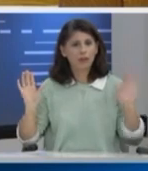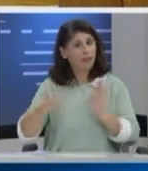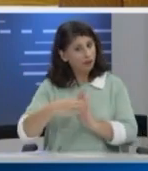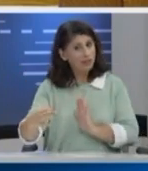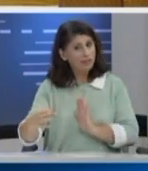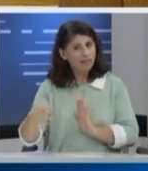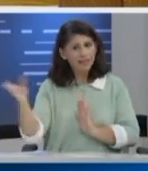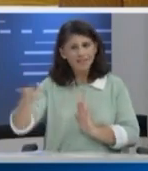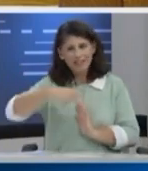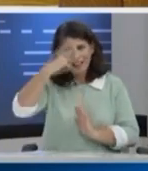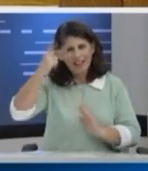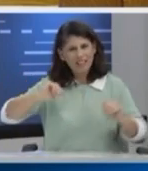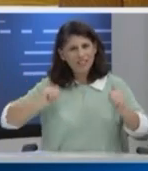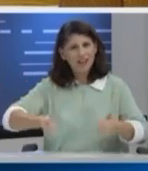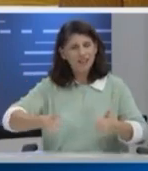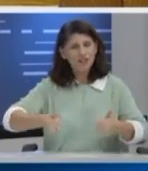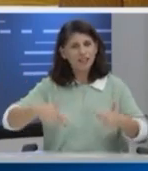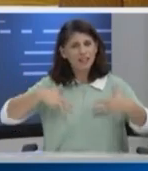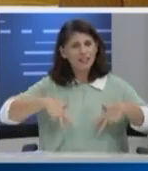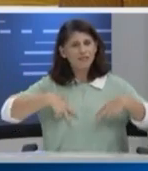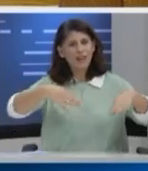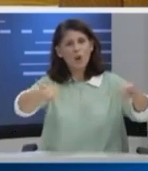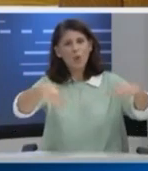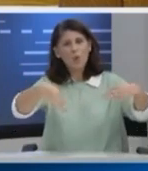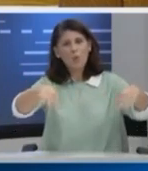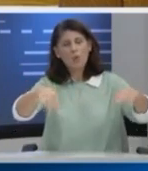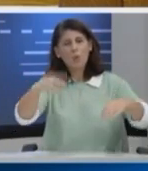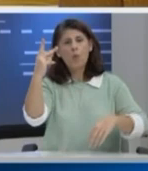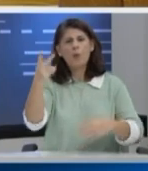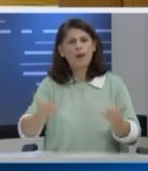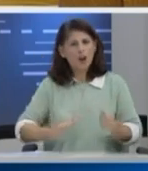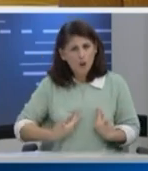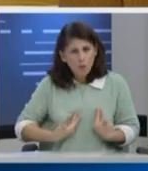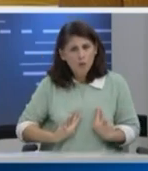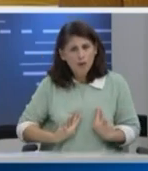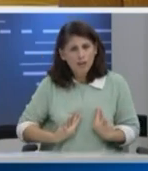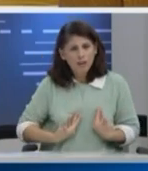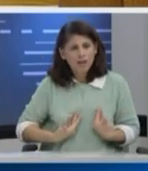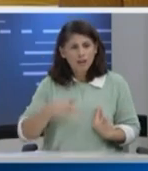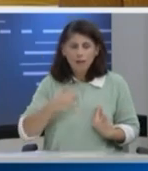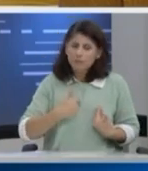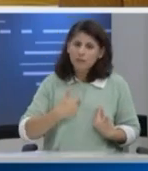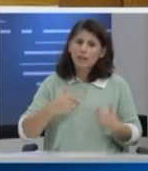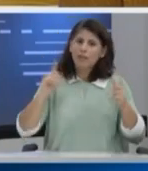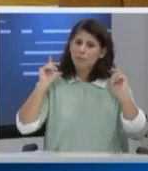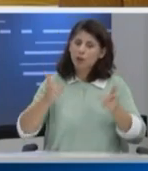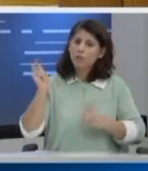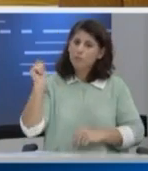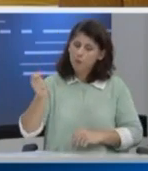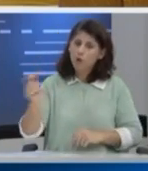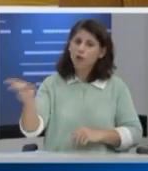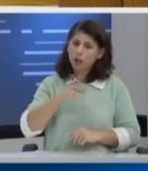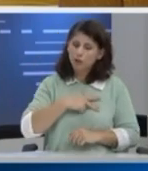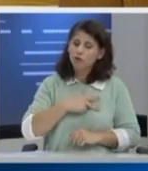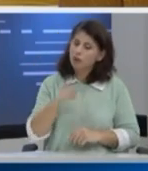Και έχετε εσείς το θράσος τώρα να μιλάτε για κυβέρνηση κουρελού και να εγκαλείτε εμάς που κάνουμε το δημοκρατικά και πολιτικά ορθό